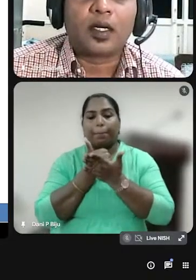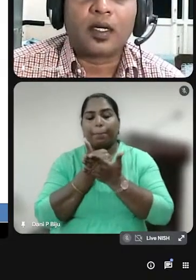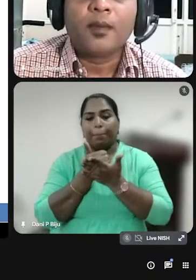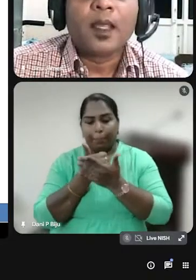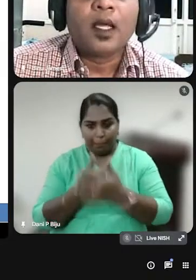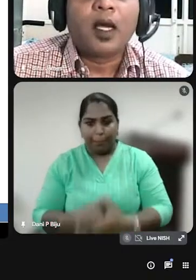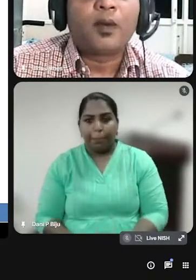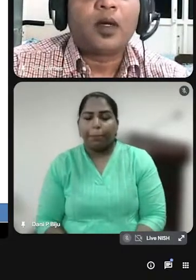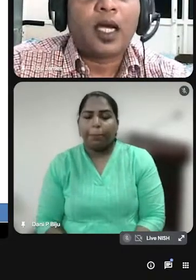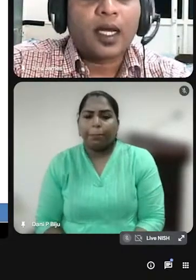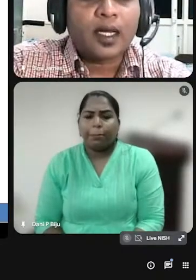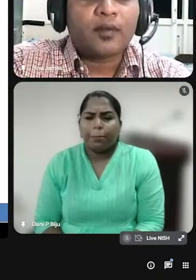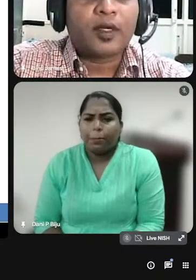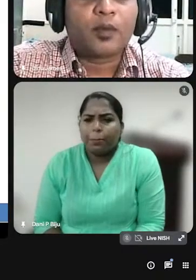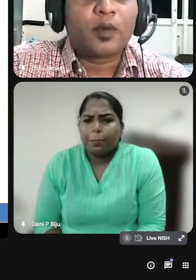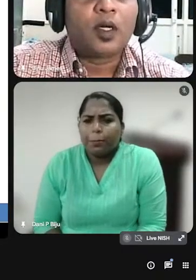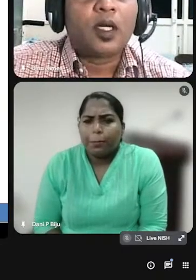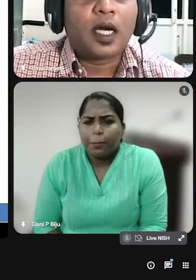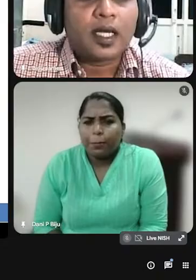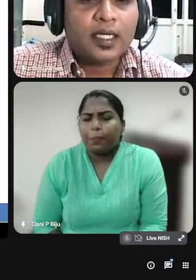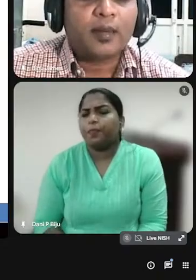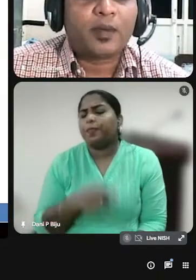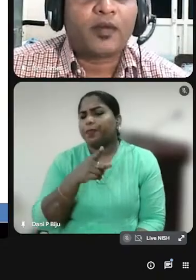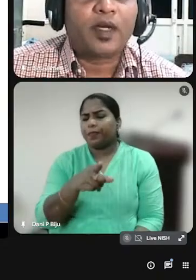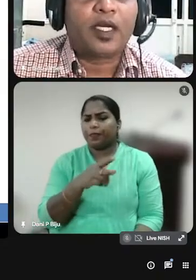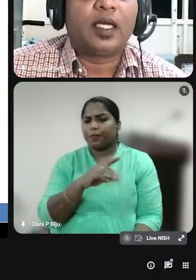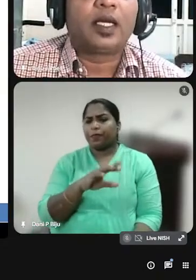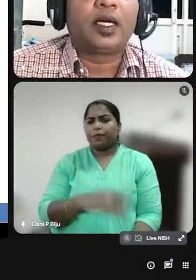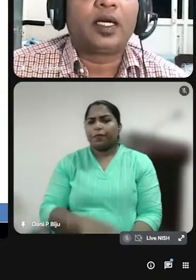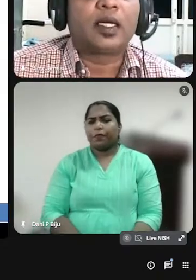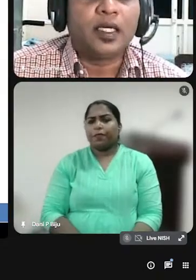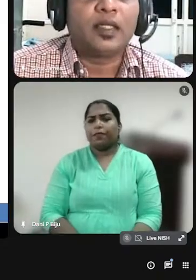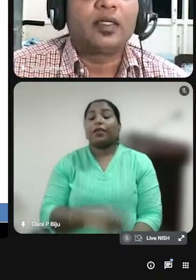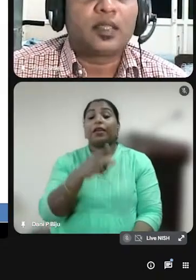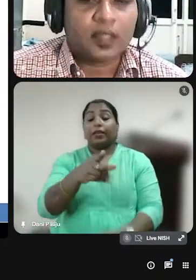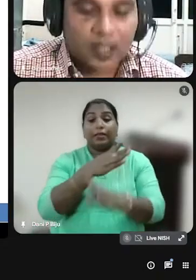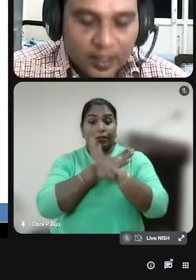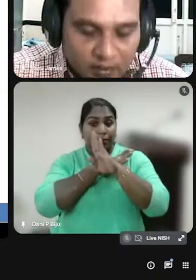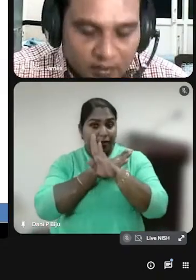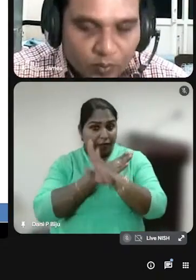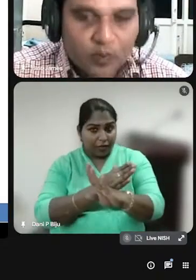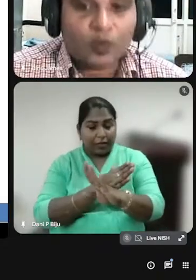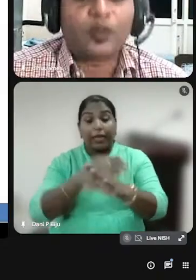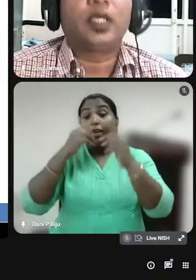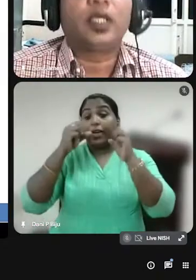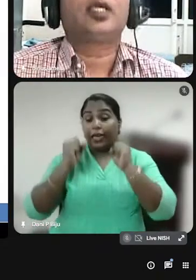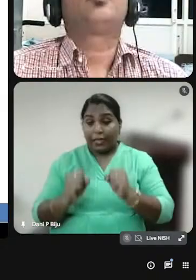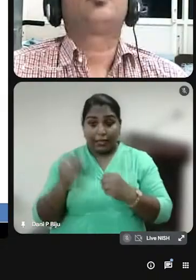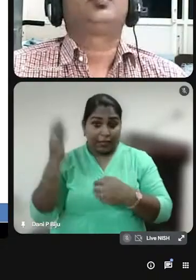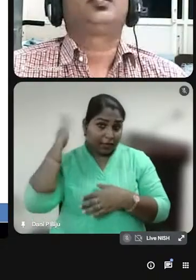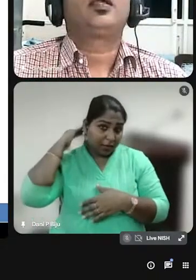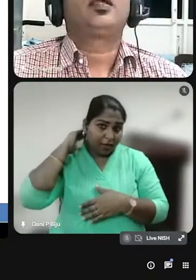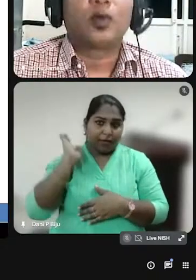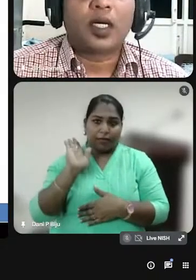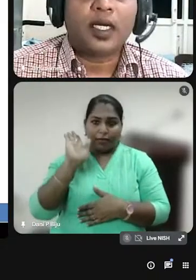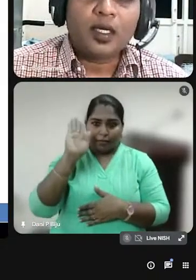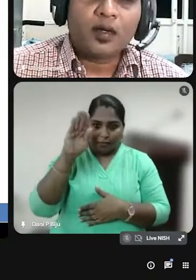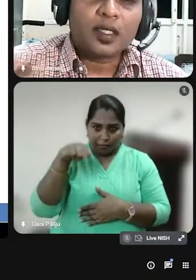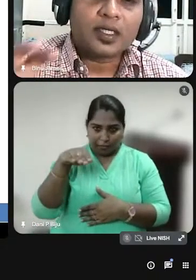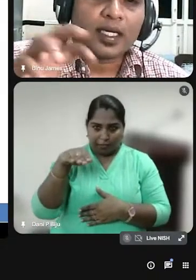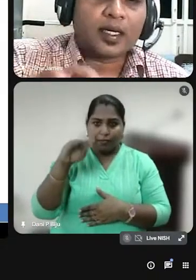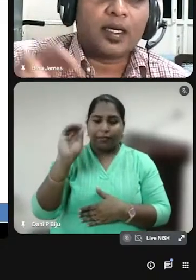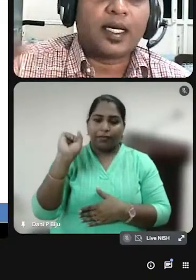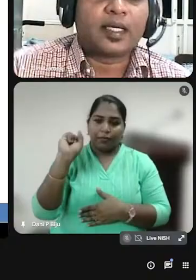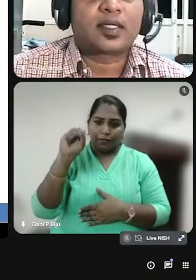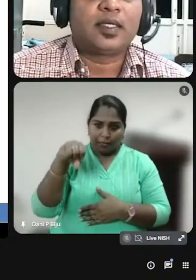സാധ്യതയുണ്ട്. അപ്പോൾ അങ്ങനെ വരുമ്പോൾ അതിനെ പ്രിവെന്റ് ചെയ്യാനായിട്ട് ഇരുന്നിട്ട് കഴുത്ത് മുമ്പോട്ട് കുലിക്കുക, മുകളിലേക്ക് നോക്കുക,